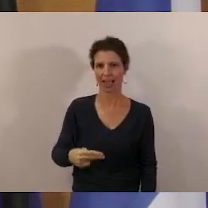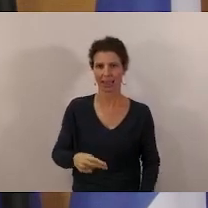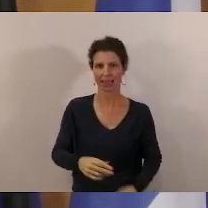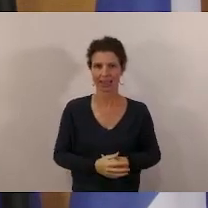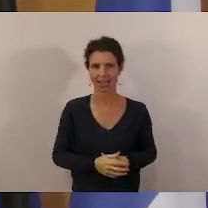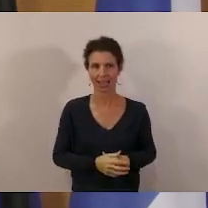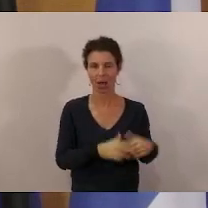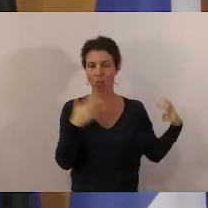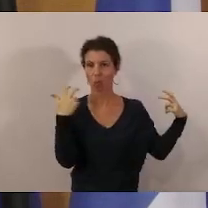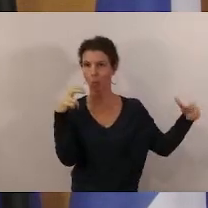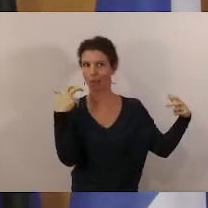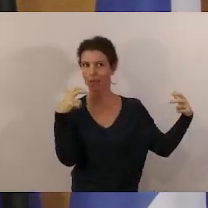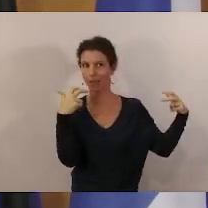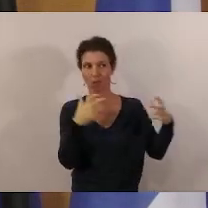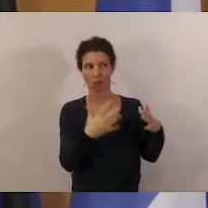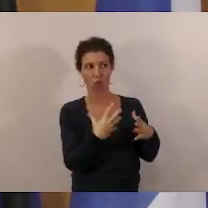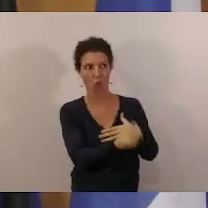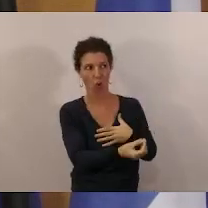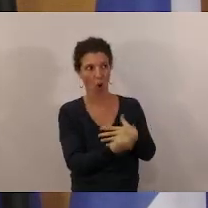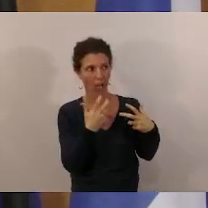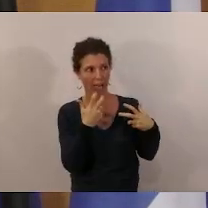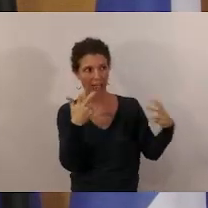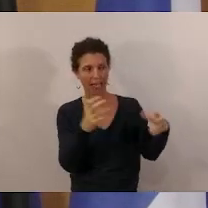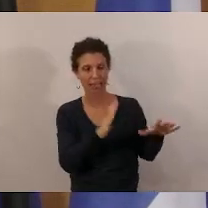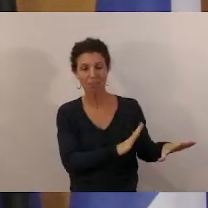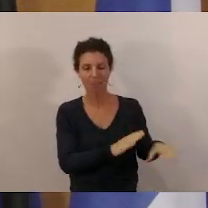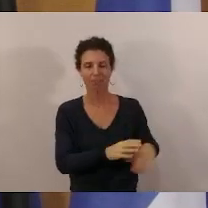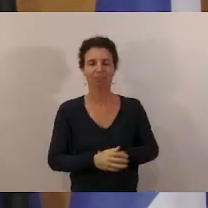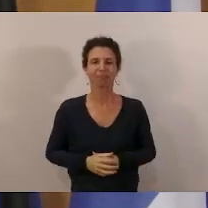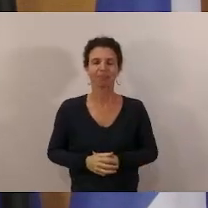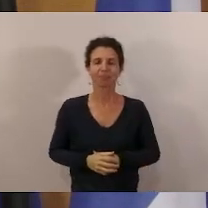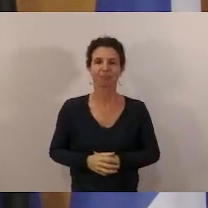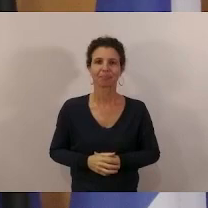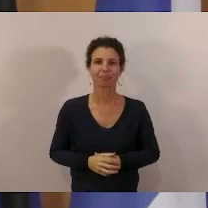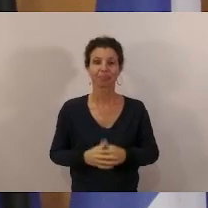Je vois que ça crie dehors. Donc, y a-t-il